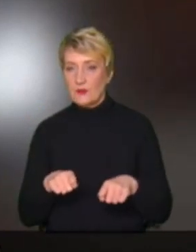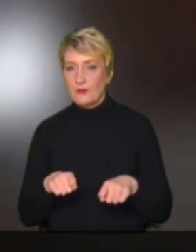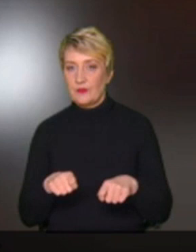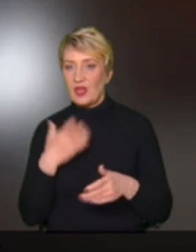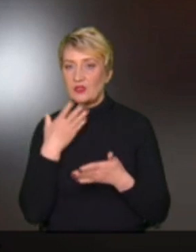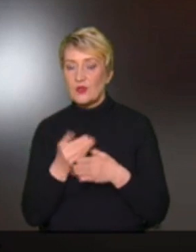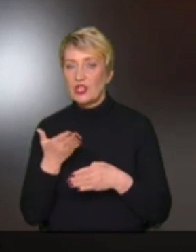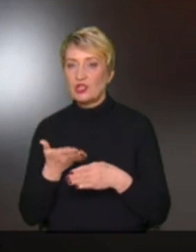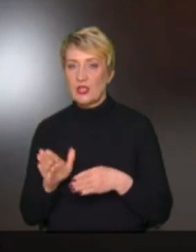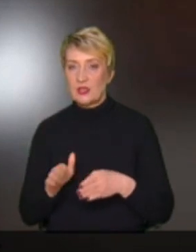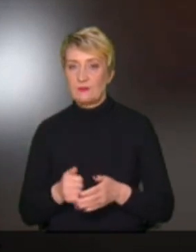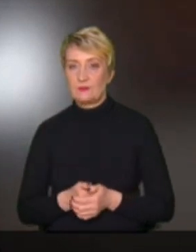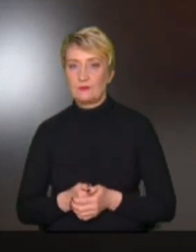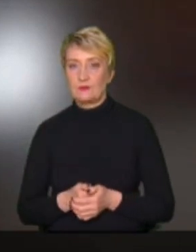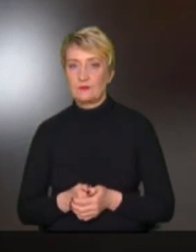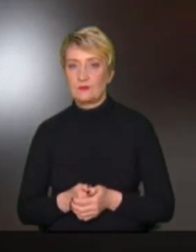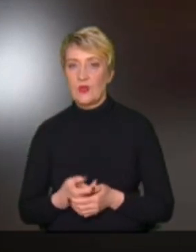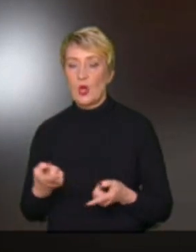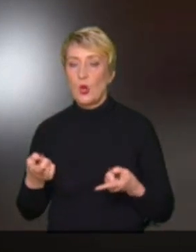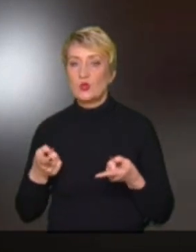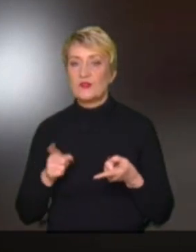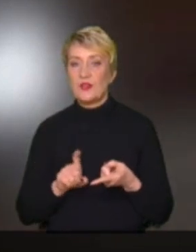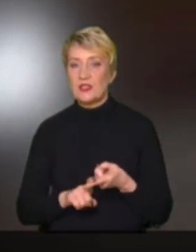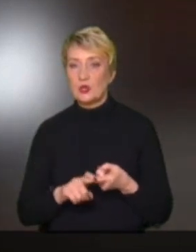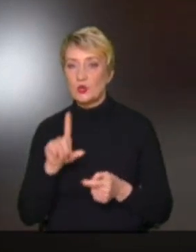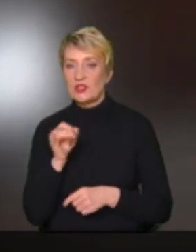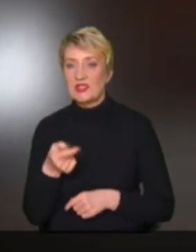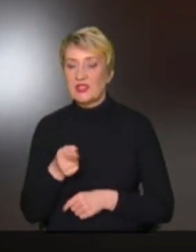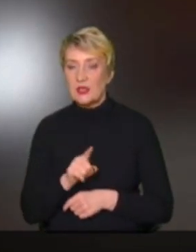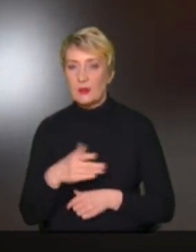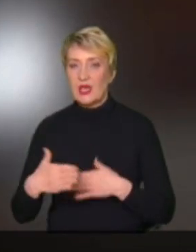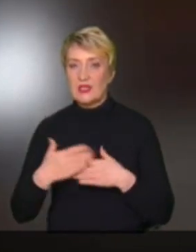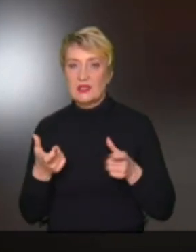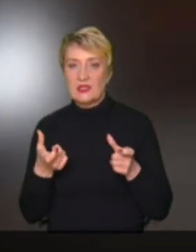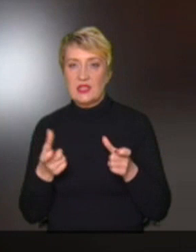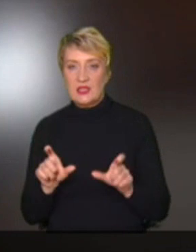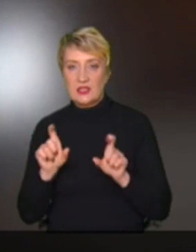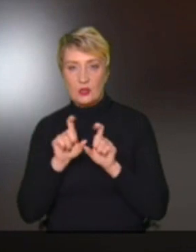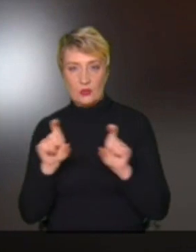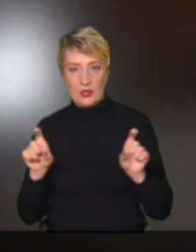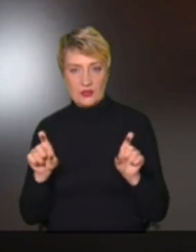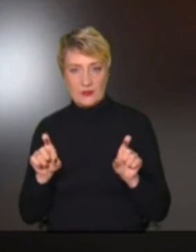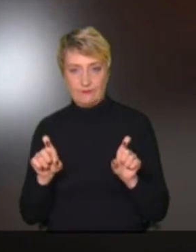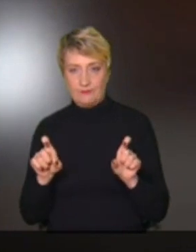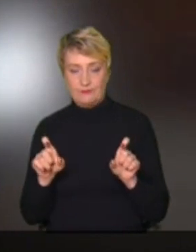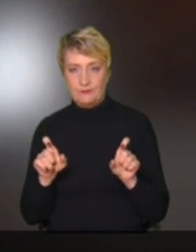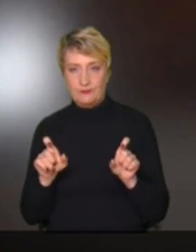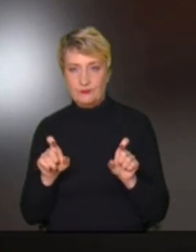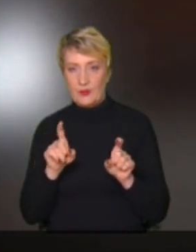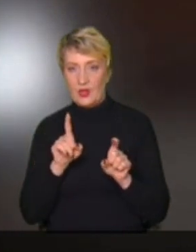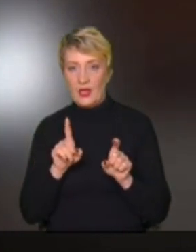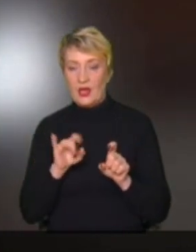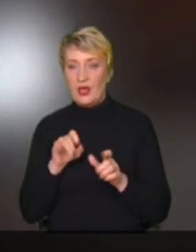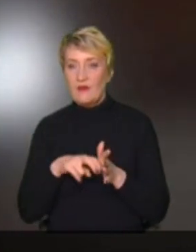частки у зв'язку з тим, що там у зв'язку з санкцією компанія виходить з проекту «Сахалін-2», і одними